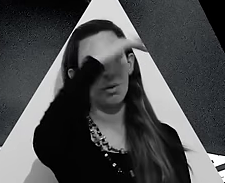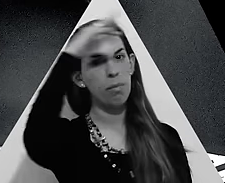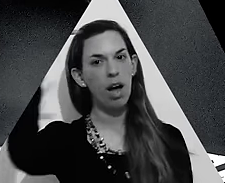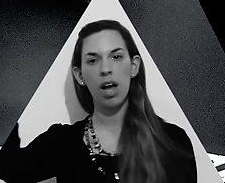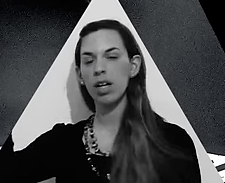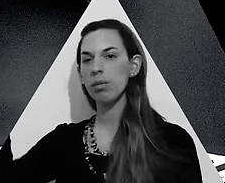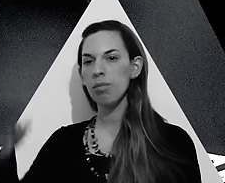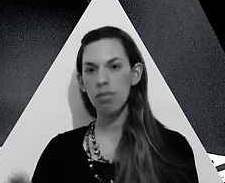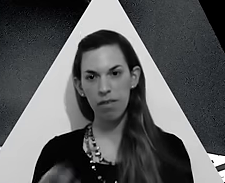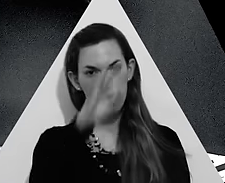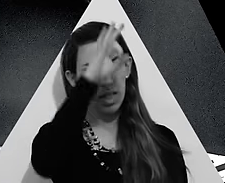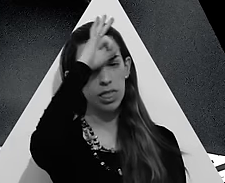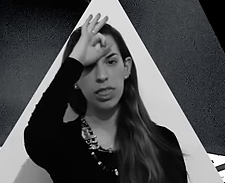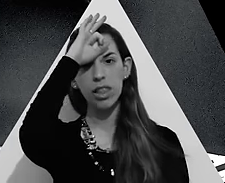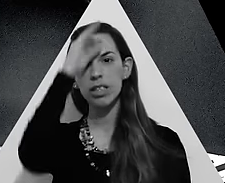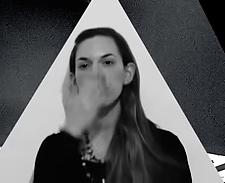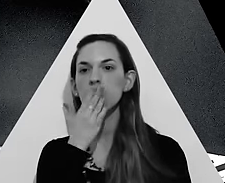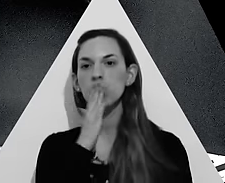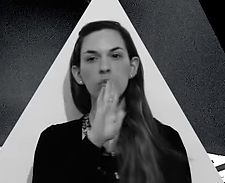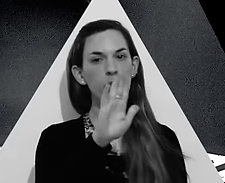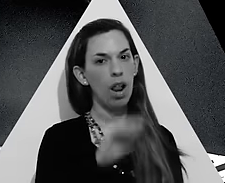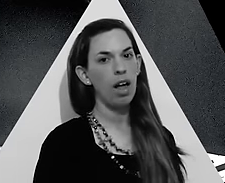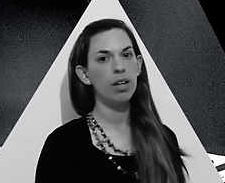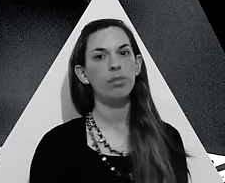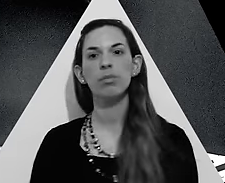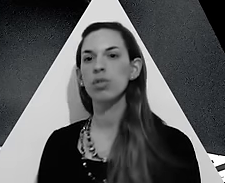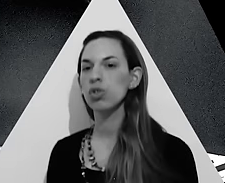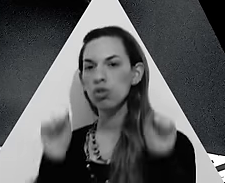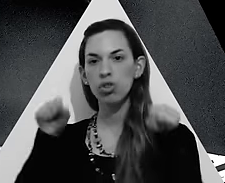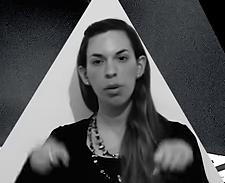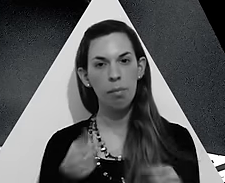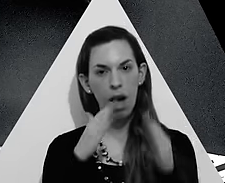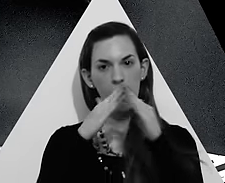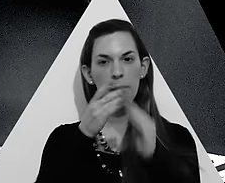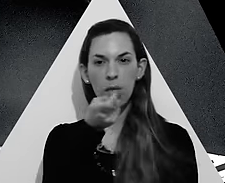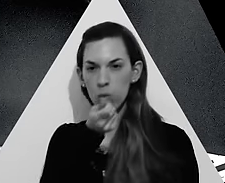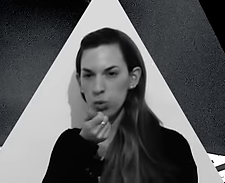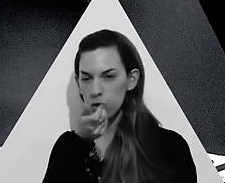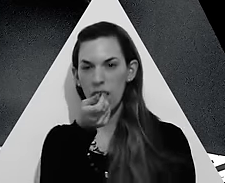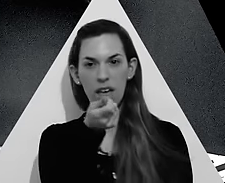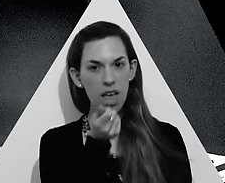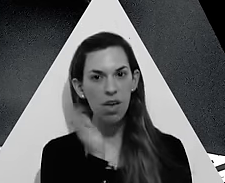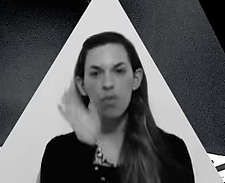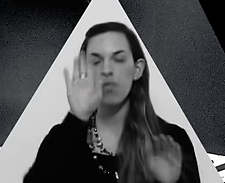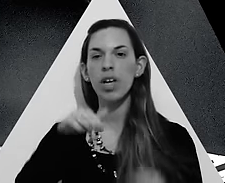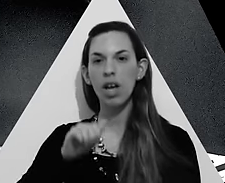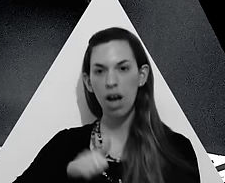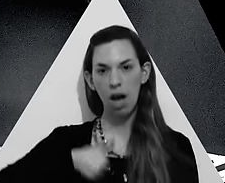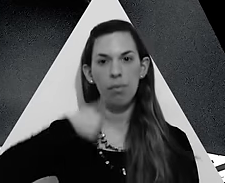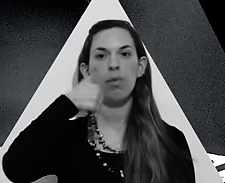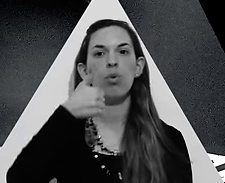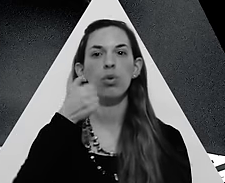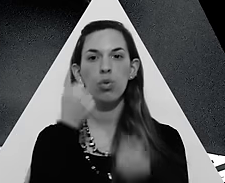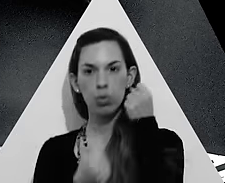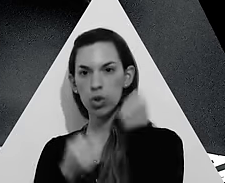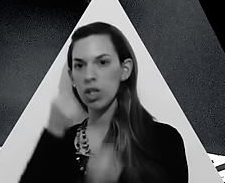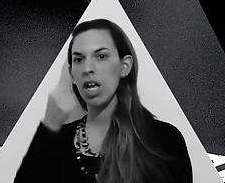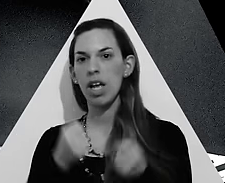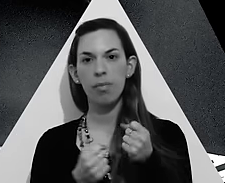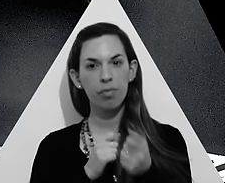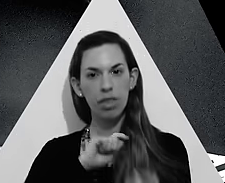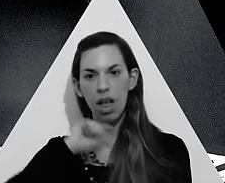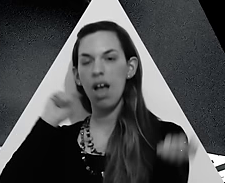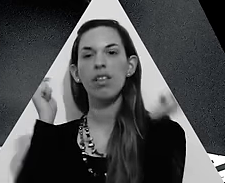הארנונה בשמיים קשה והטסט בירושלים כשבעל הבית נושה קשה וגם הבוס